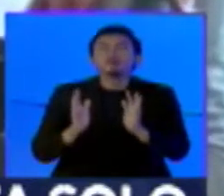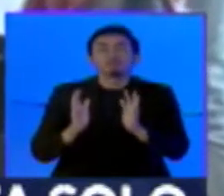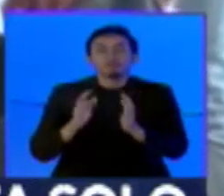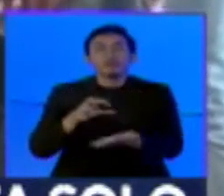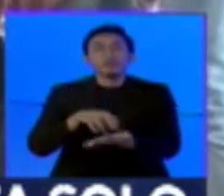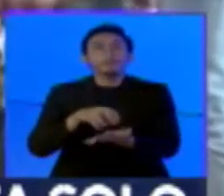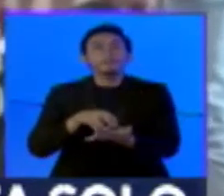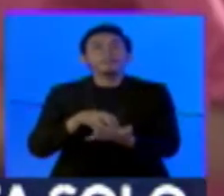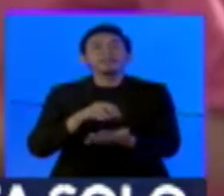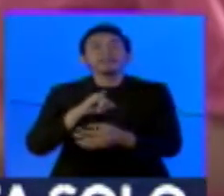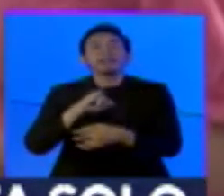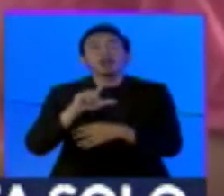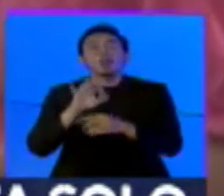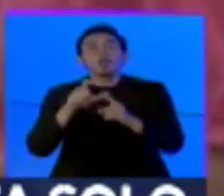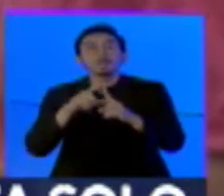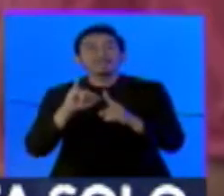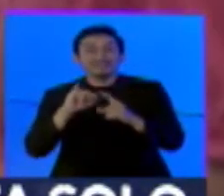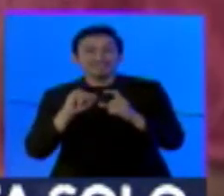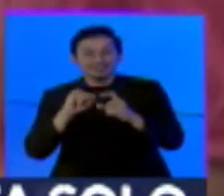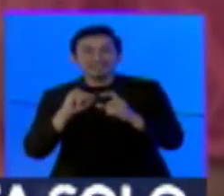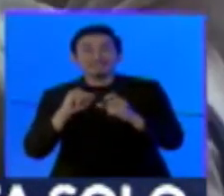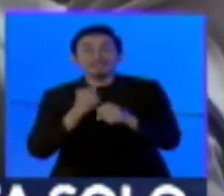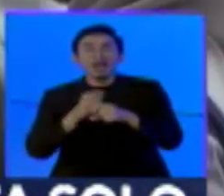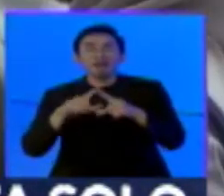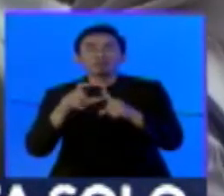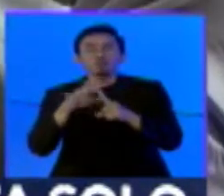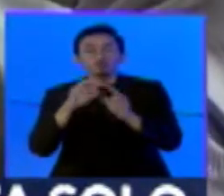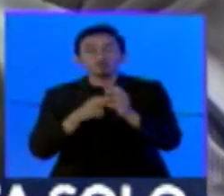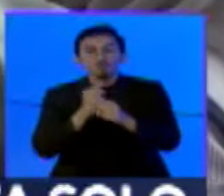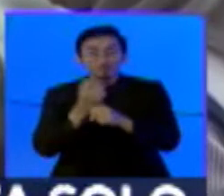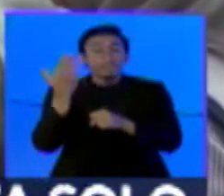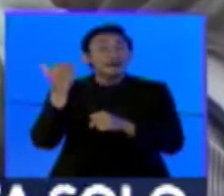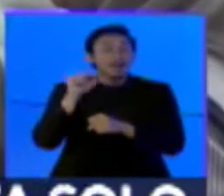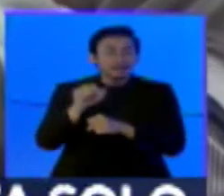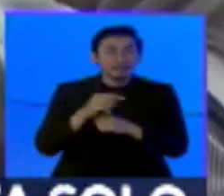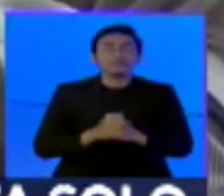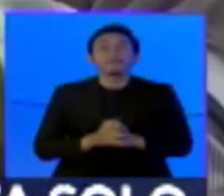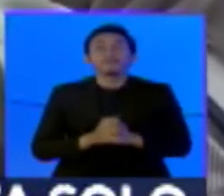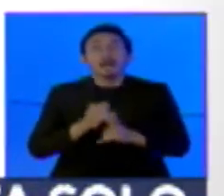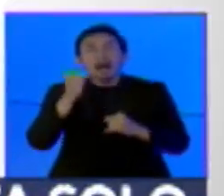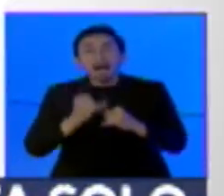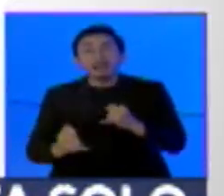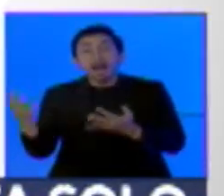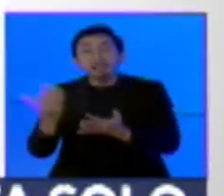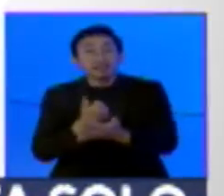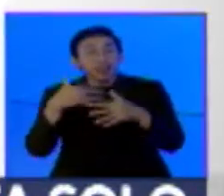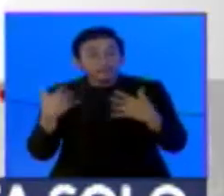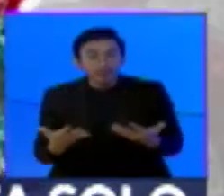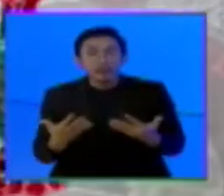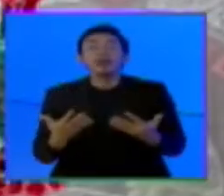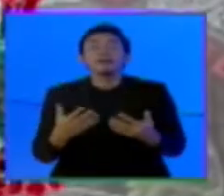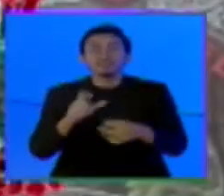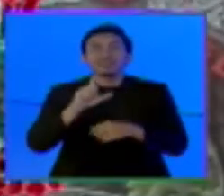malam. Sebagai dampaknya, sejumlah langkah antisipasi diambil pemerintah kota, yakni Car Free Day